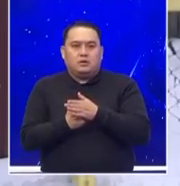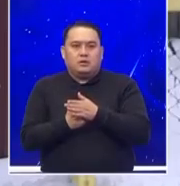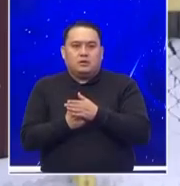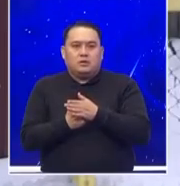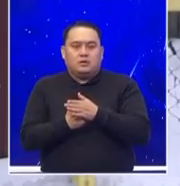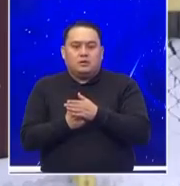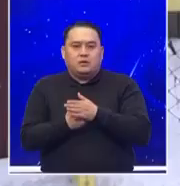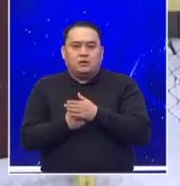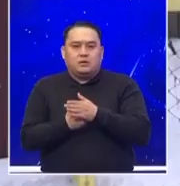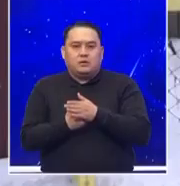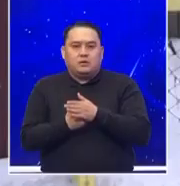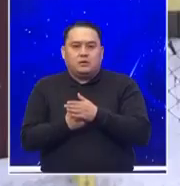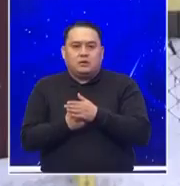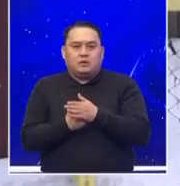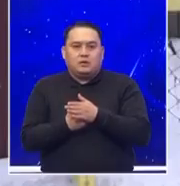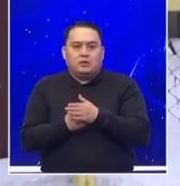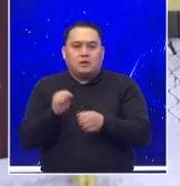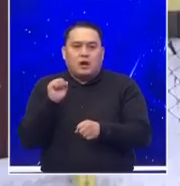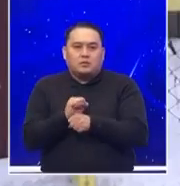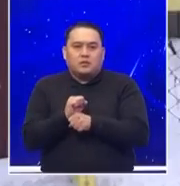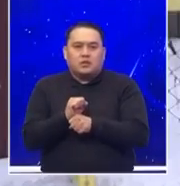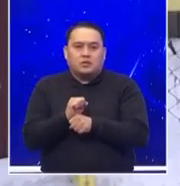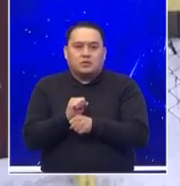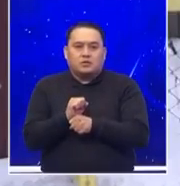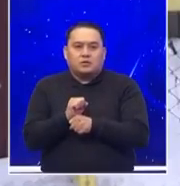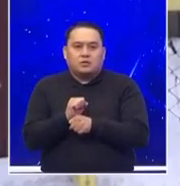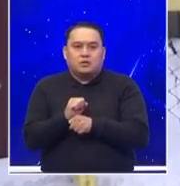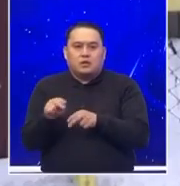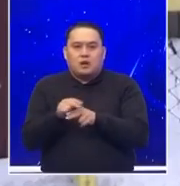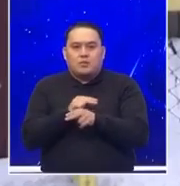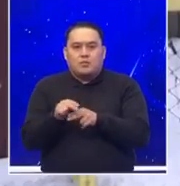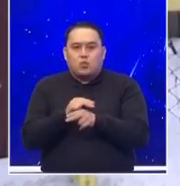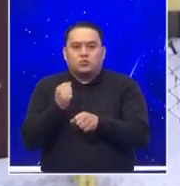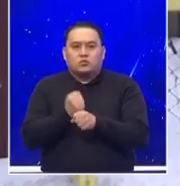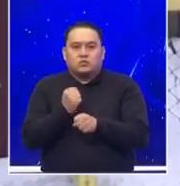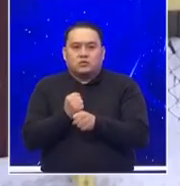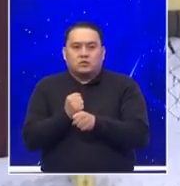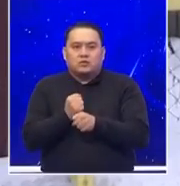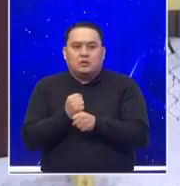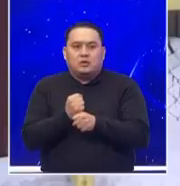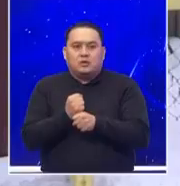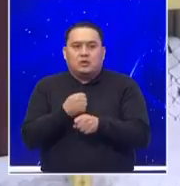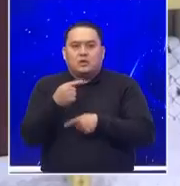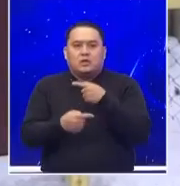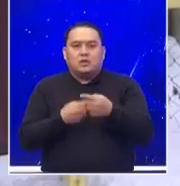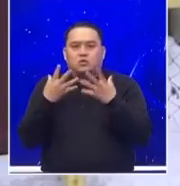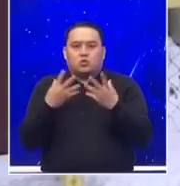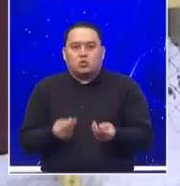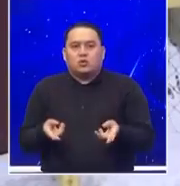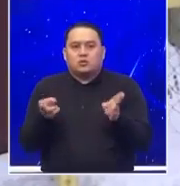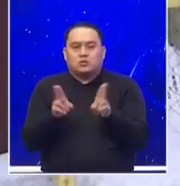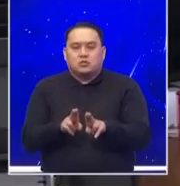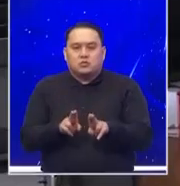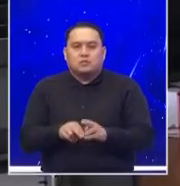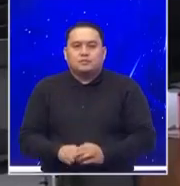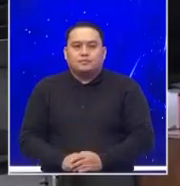выход из земли дейді да, сол жер қатып қалады. Соны ремонтный бригада істейді. Сол кейде, сол келесі күнге халық палатын жағдайлар